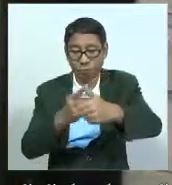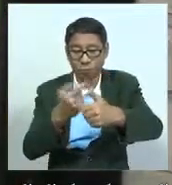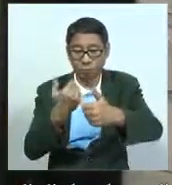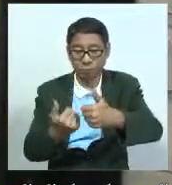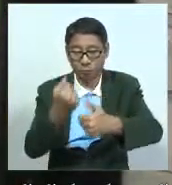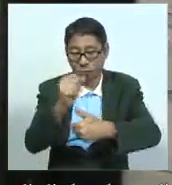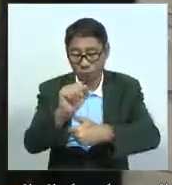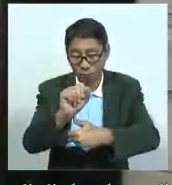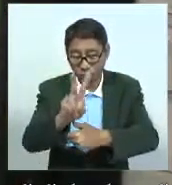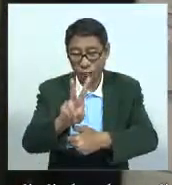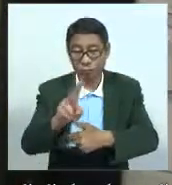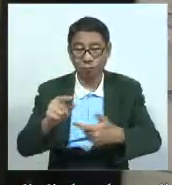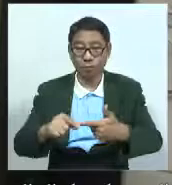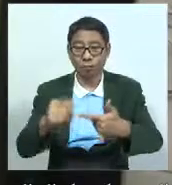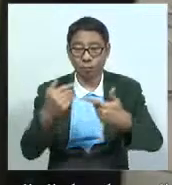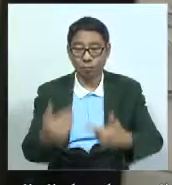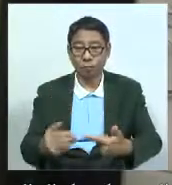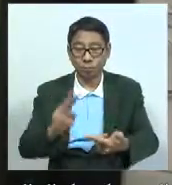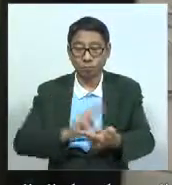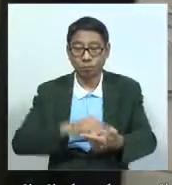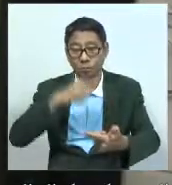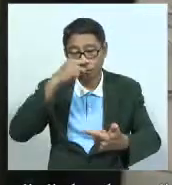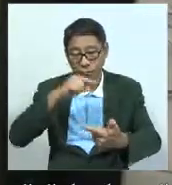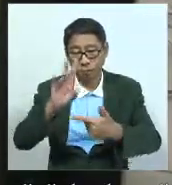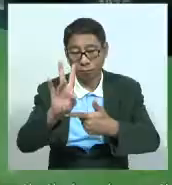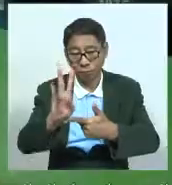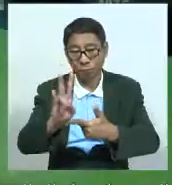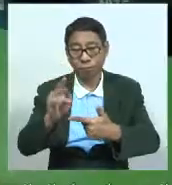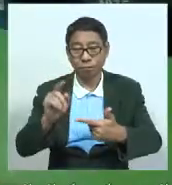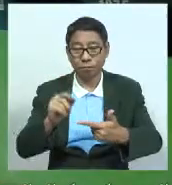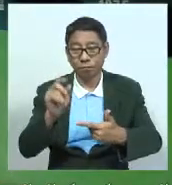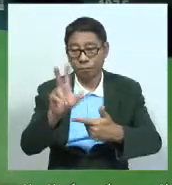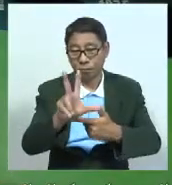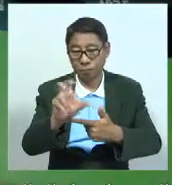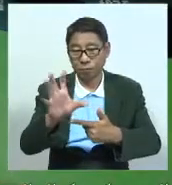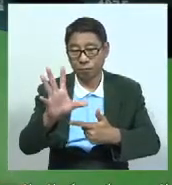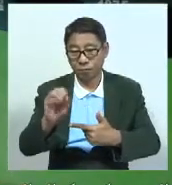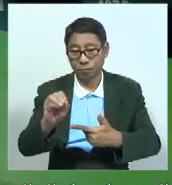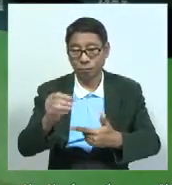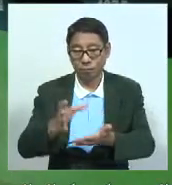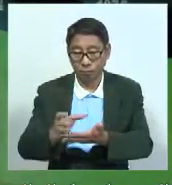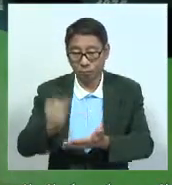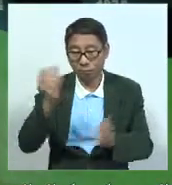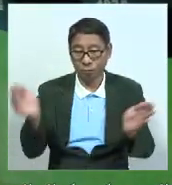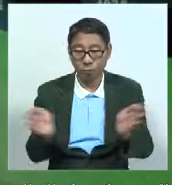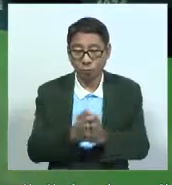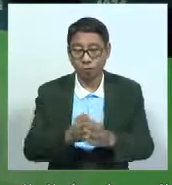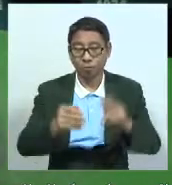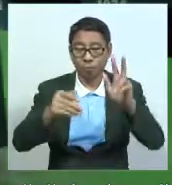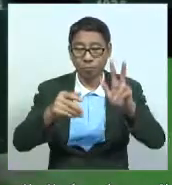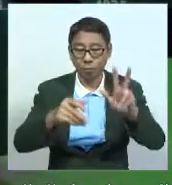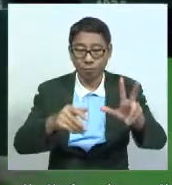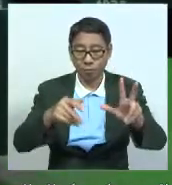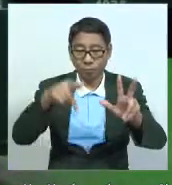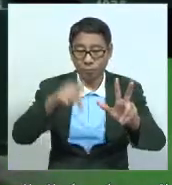ผนปัจจุบัน12แห่งโรงพยาบาลแพทย์แผนไทย7แห่งแห่งละ350ขวดรวมๆแล้ว 3,900 ขว